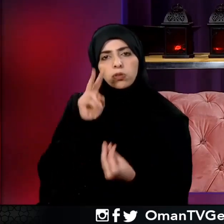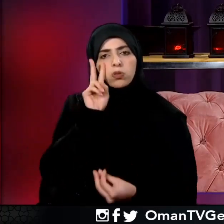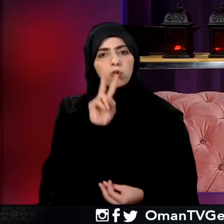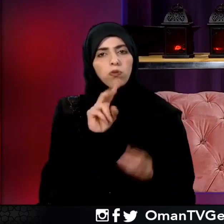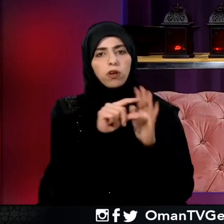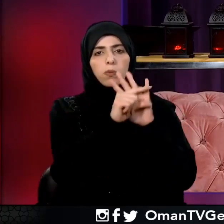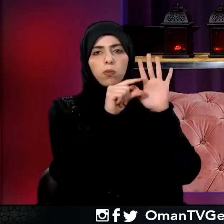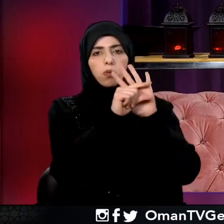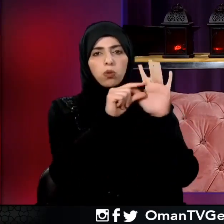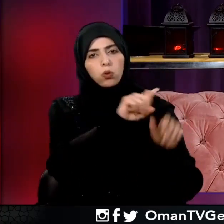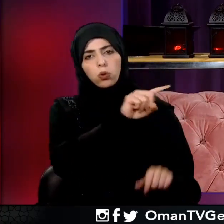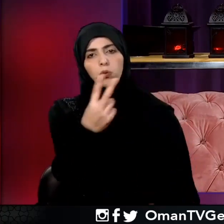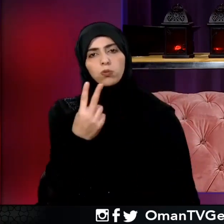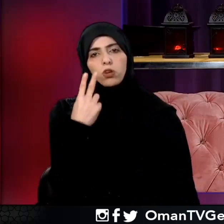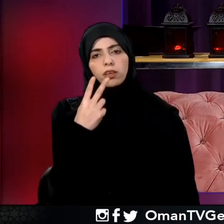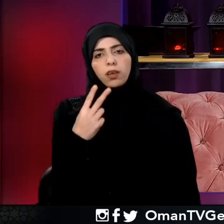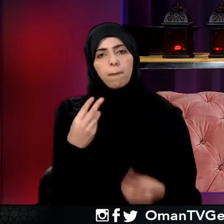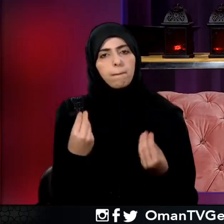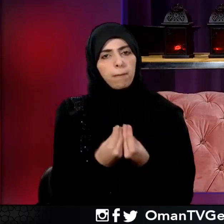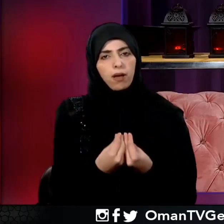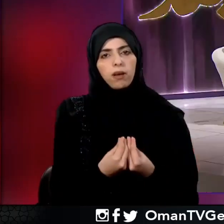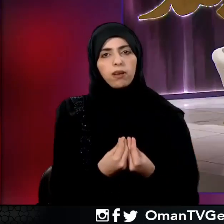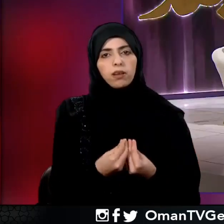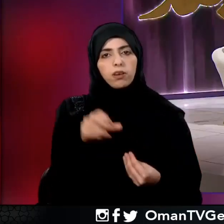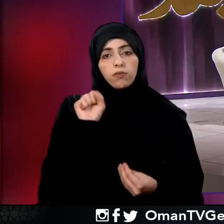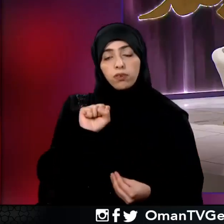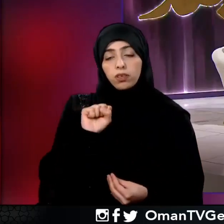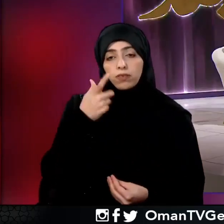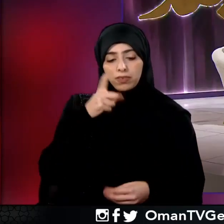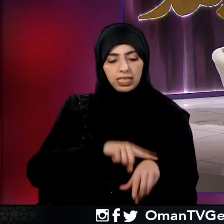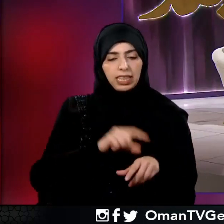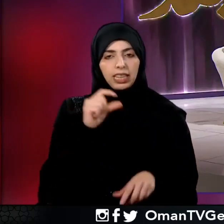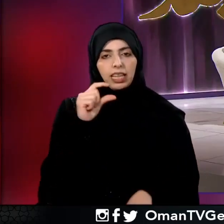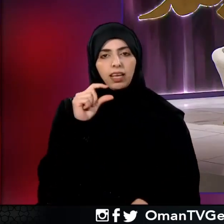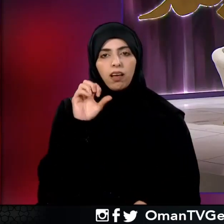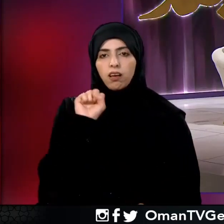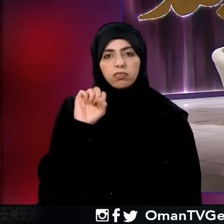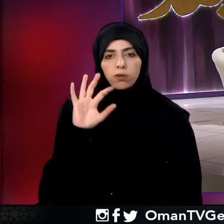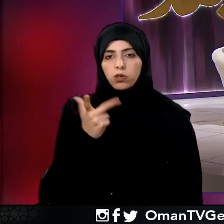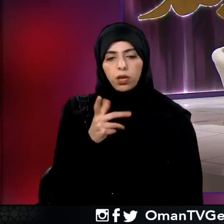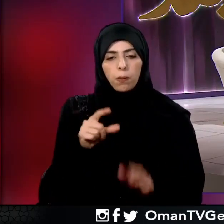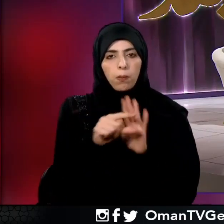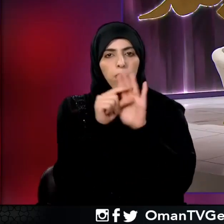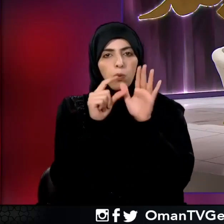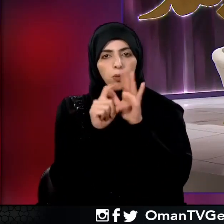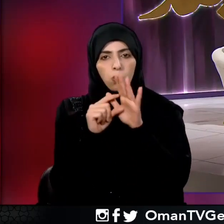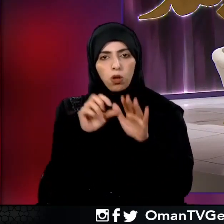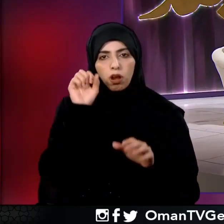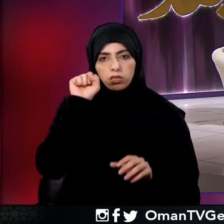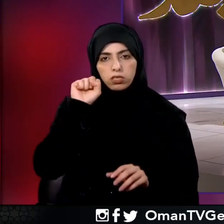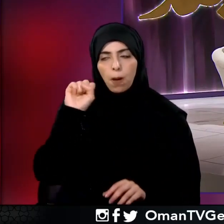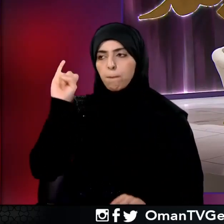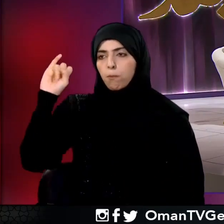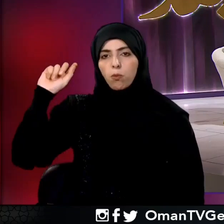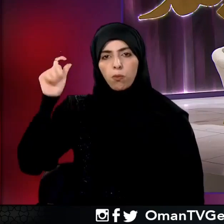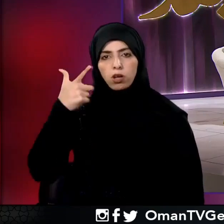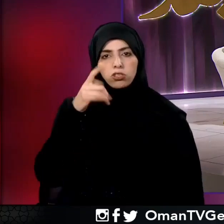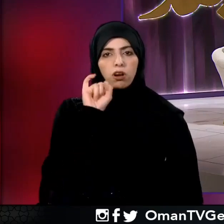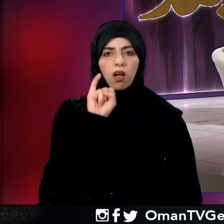وسنتجه مع المشاهدين بإذن الله تعالى في هذه الدقائق إلى كذلك ربط مباشر